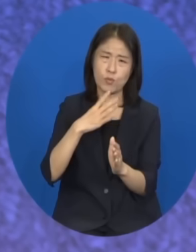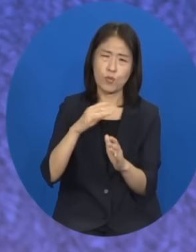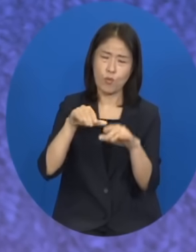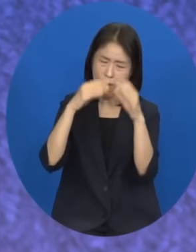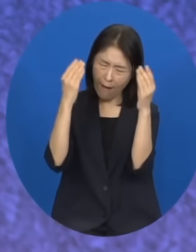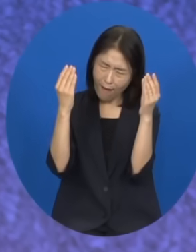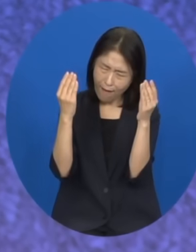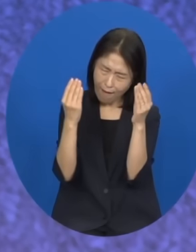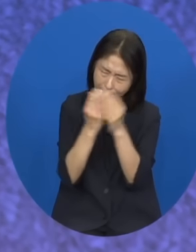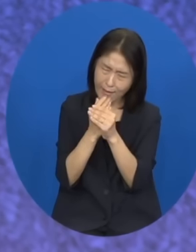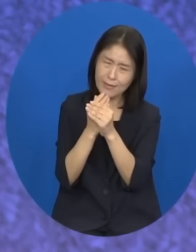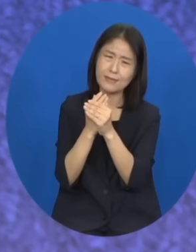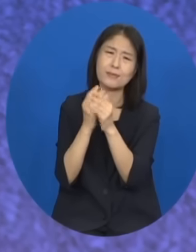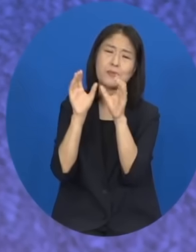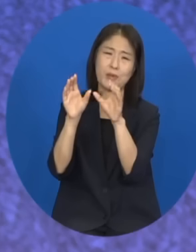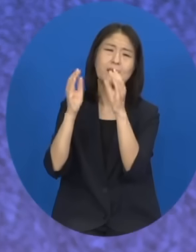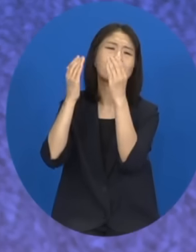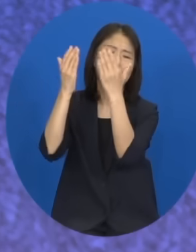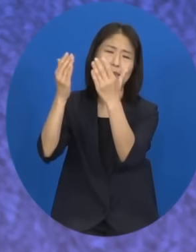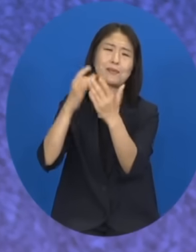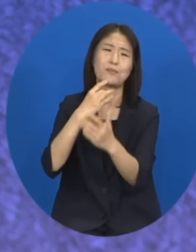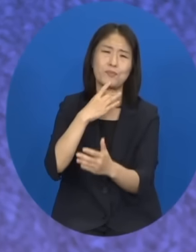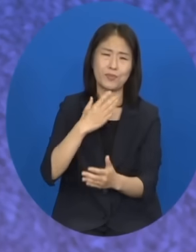신뢰하는 거죠.